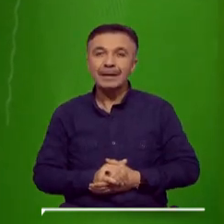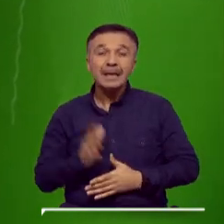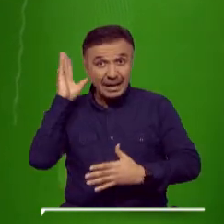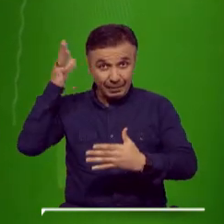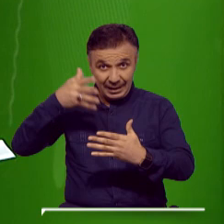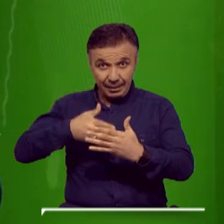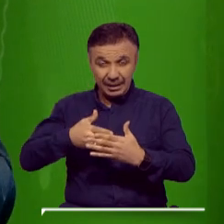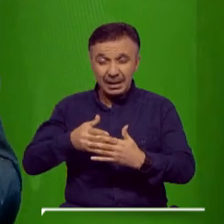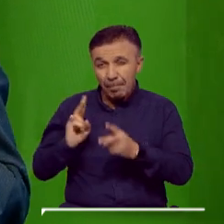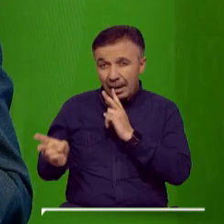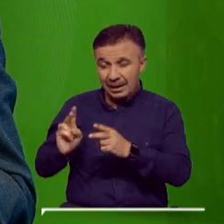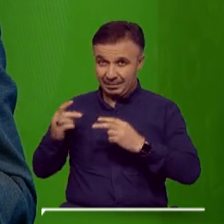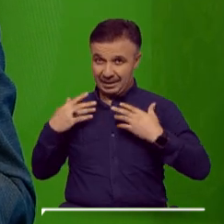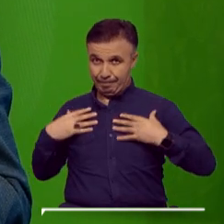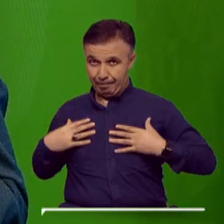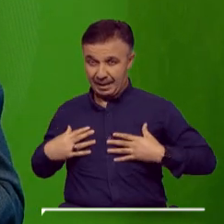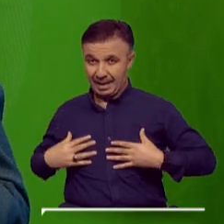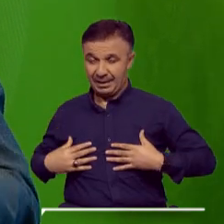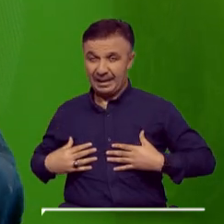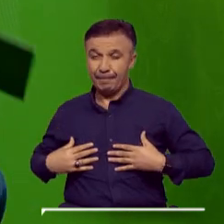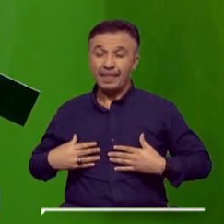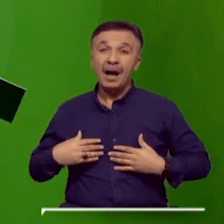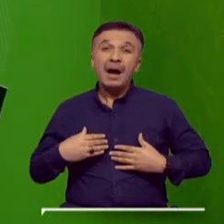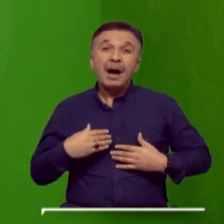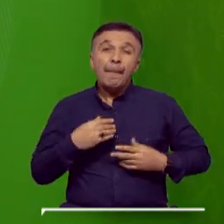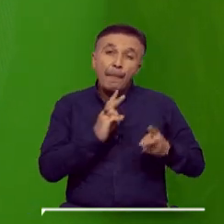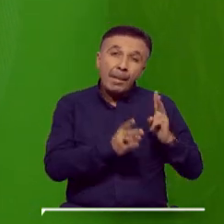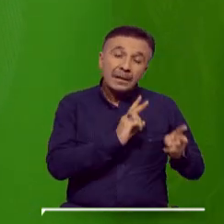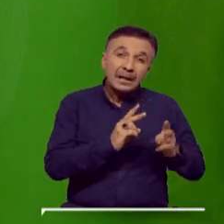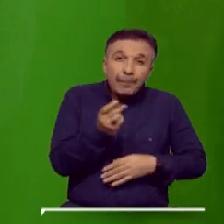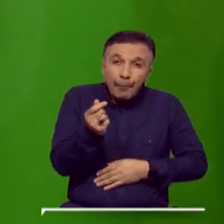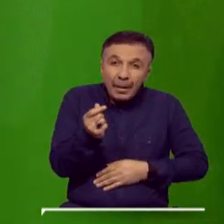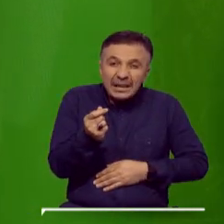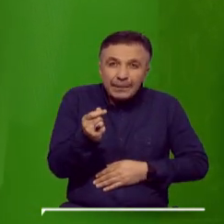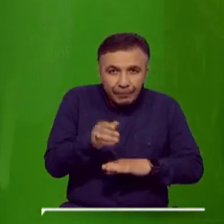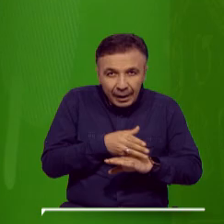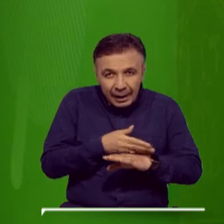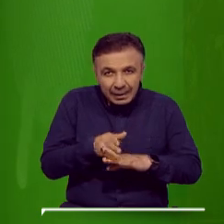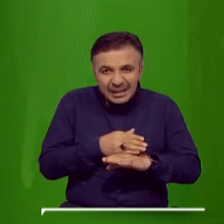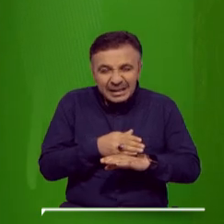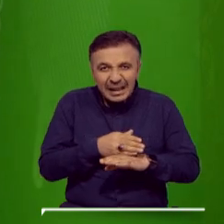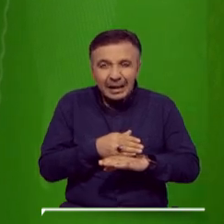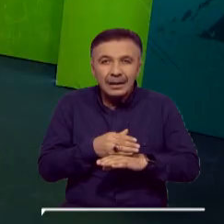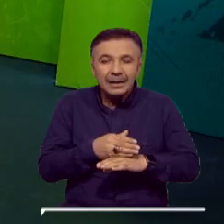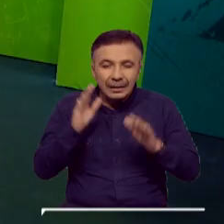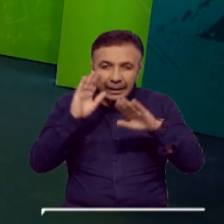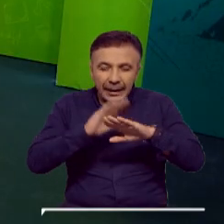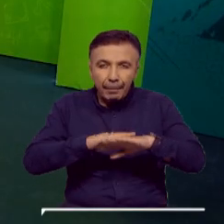İbadetlerimizden bazılarını bedenimizle, bazılarını ise maddi imkanlarımızı kullanarak yaparız.